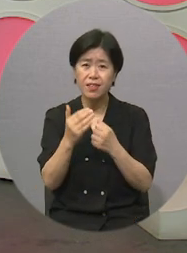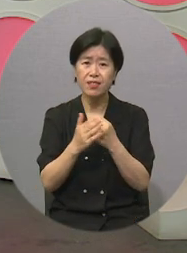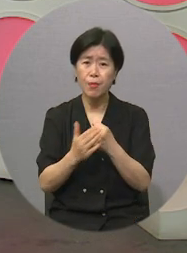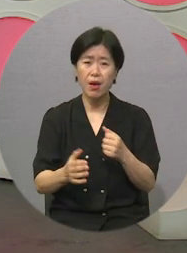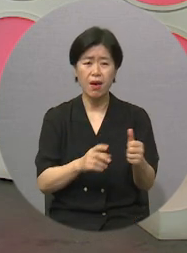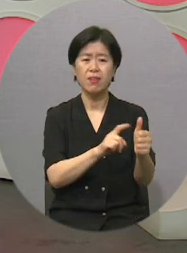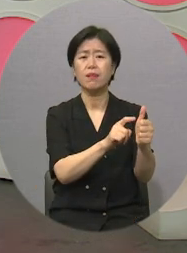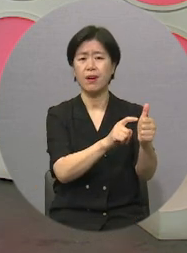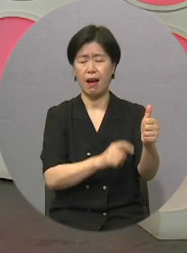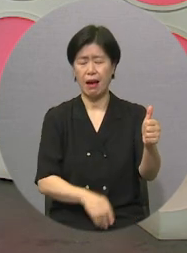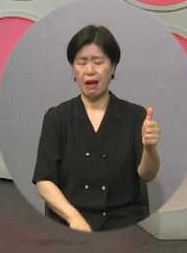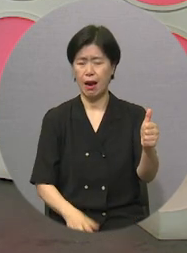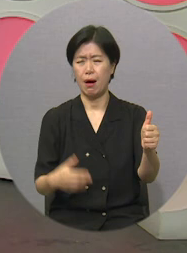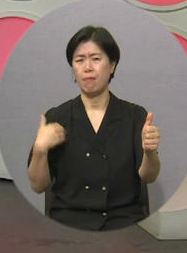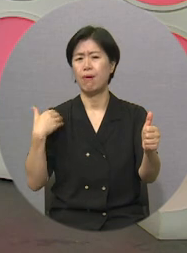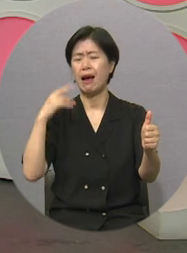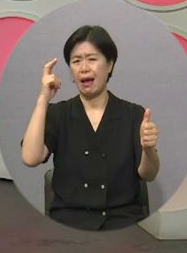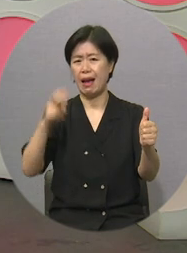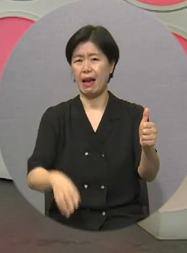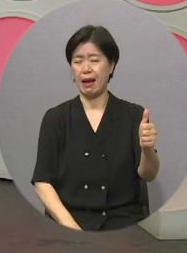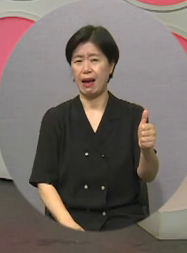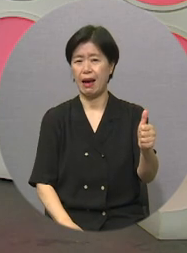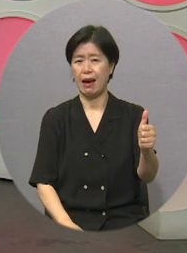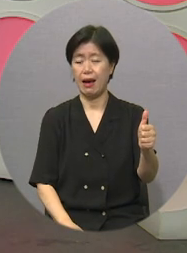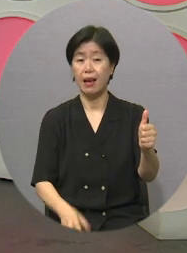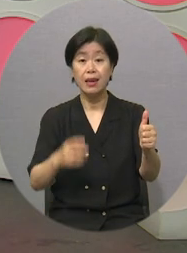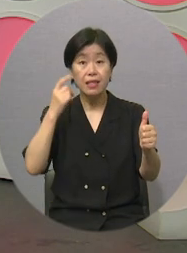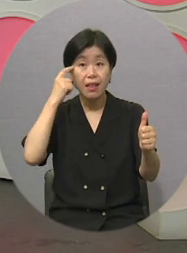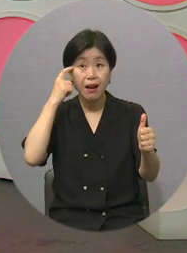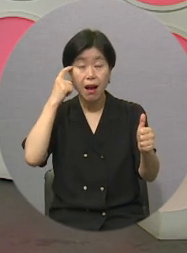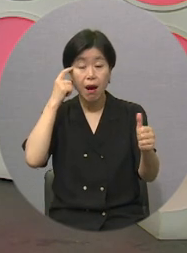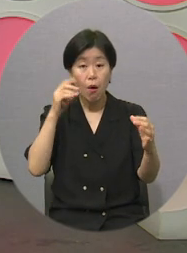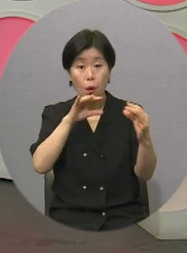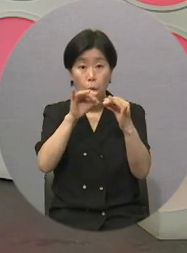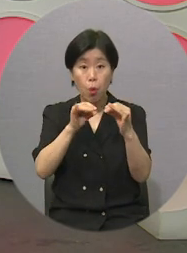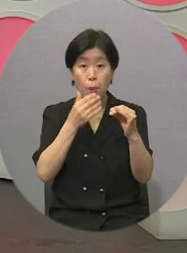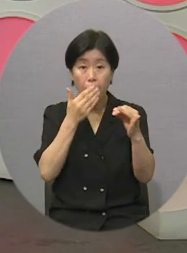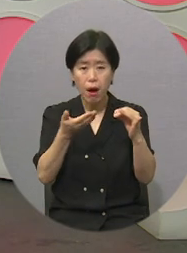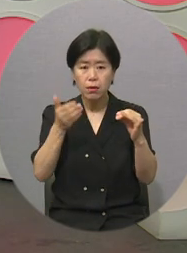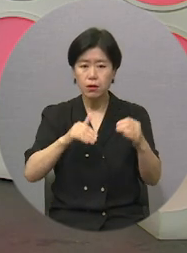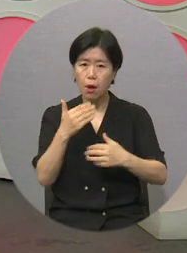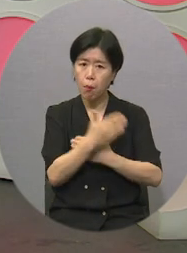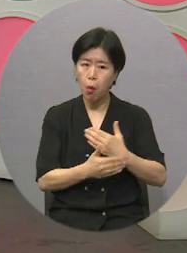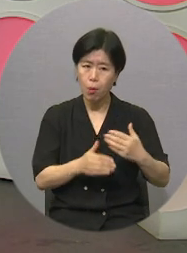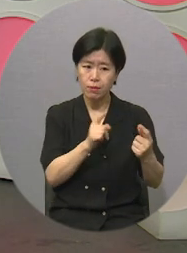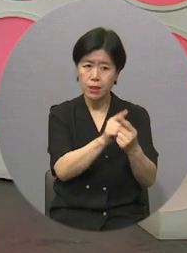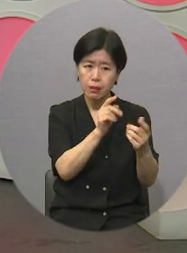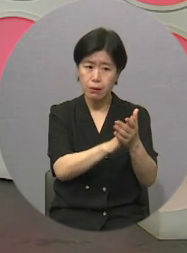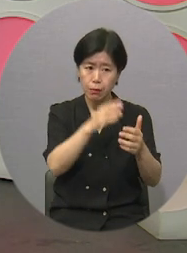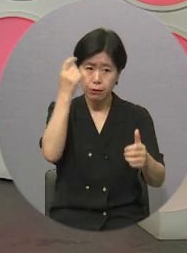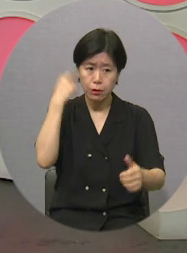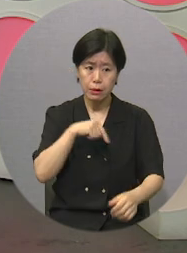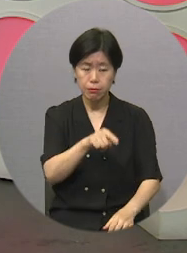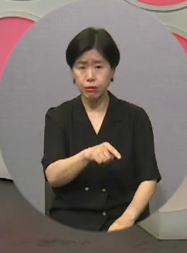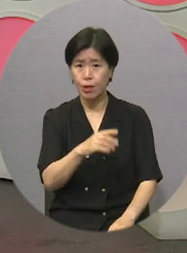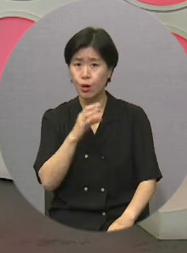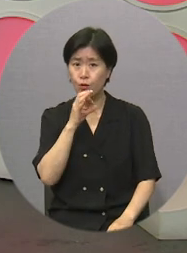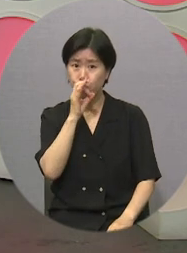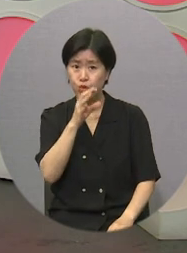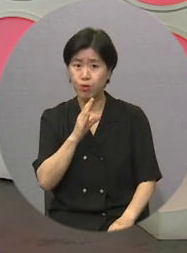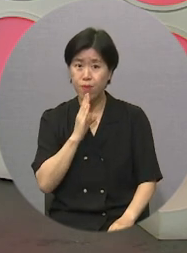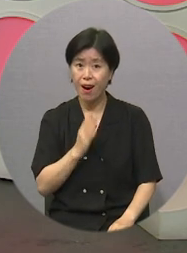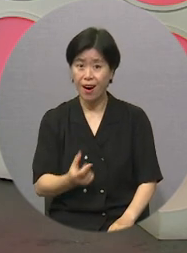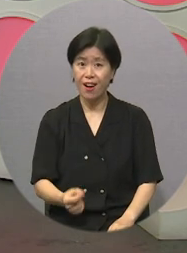죽을 때까지 이게 정신적인 교감은 해줄 수 있지만 결코 느낄 수는 없잖아요. 그냥 말로만